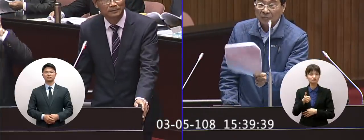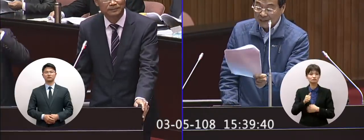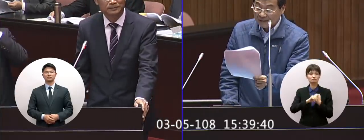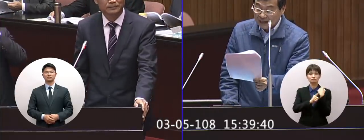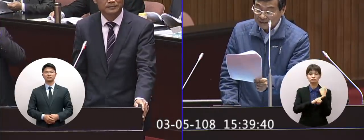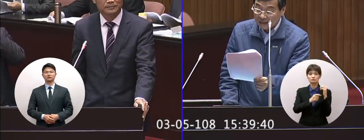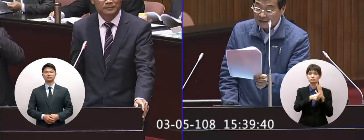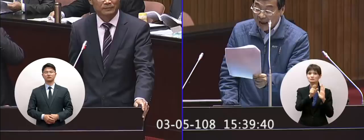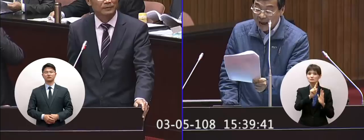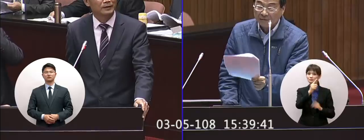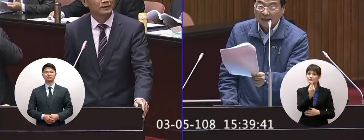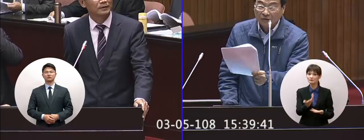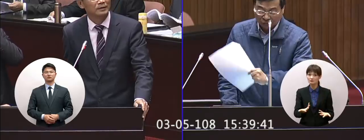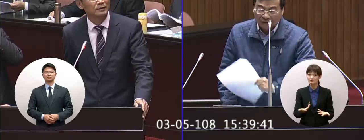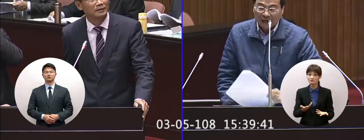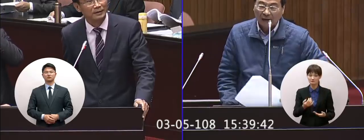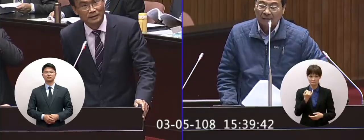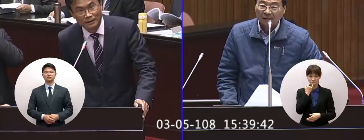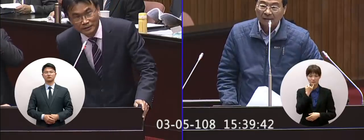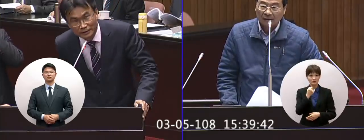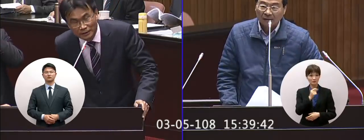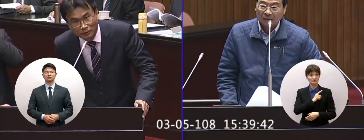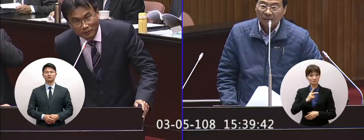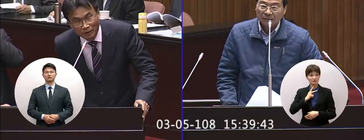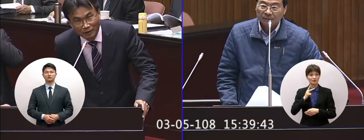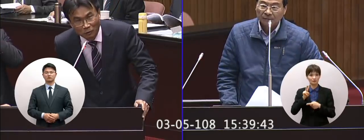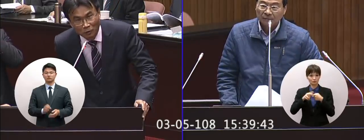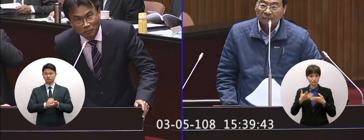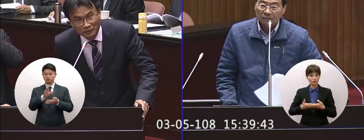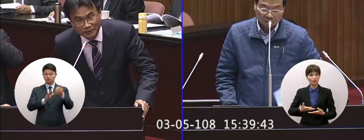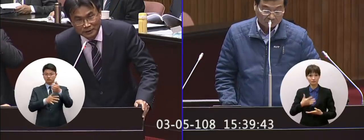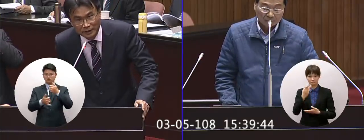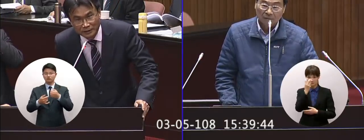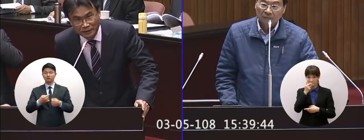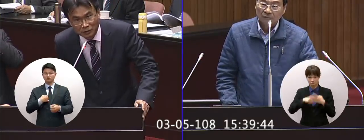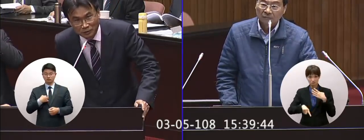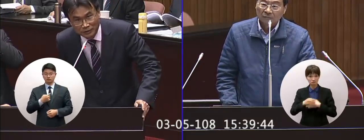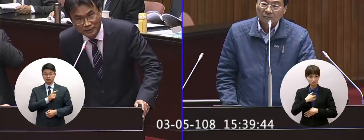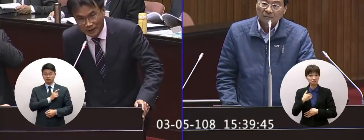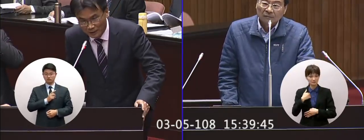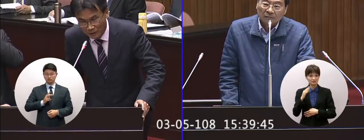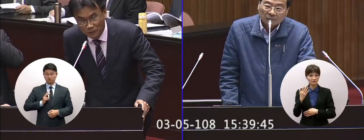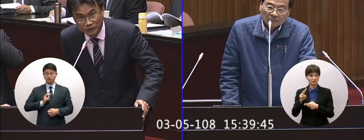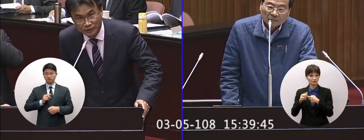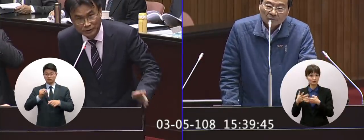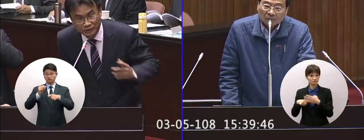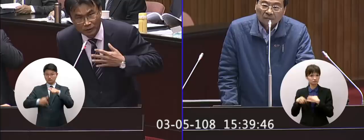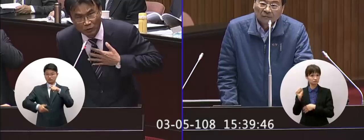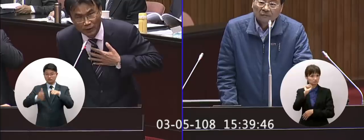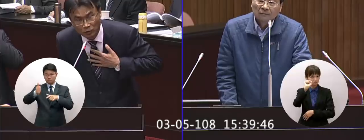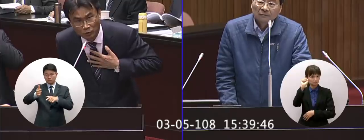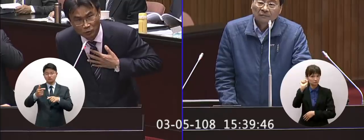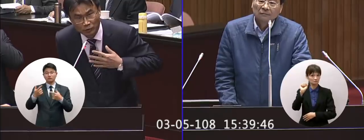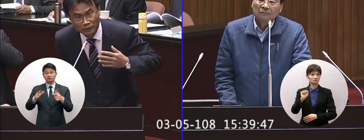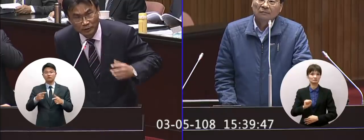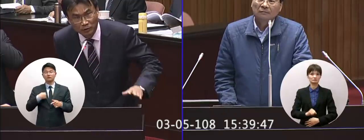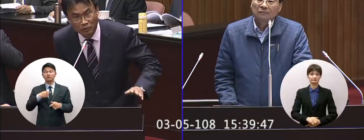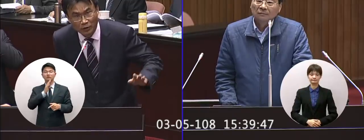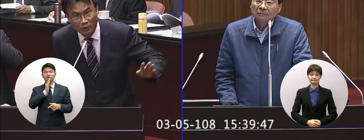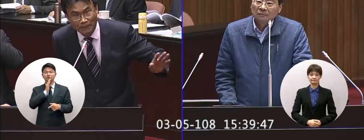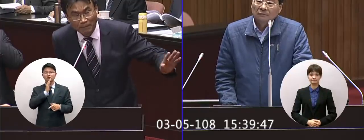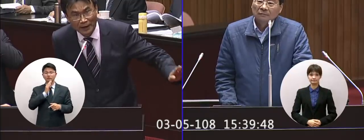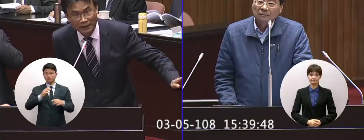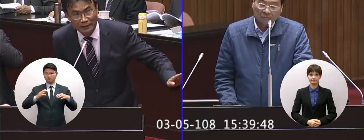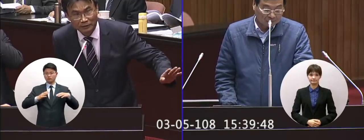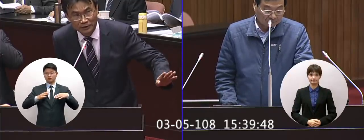但是就不能兼任台回的董事长。 是，跟委员报告，我不是兼任董事长，我是关谷